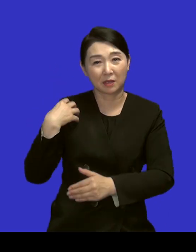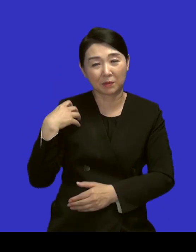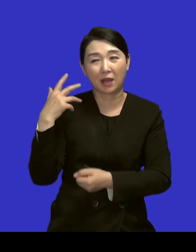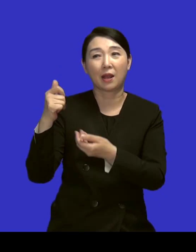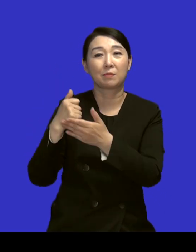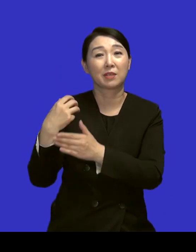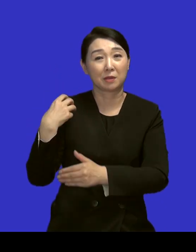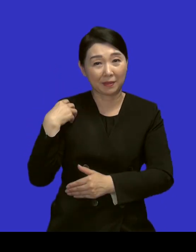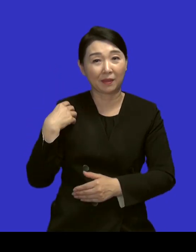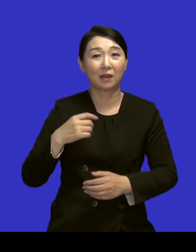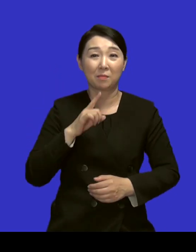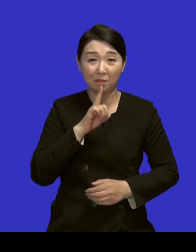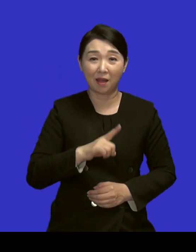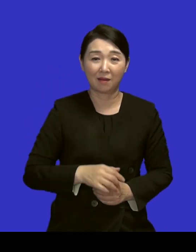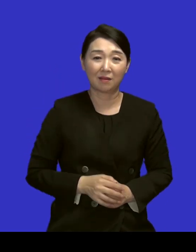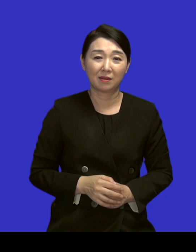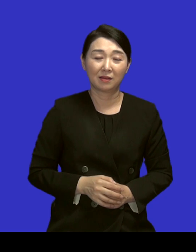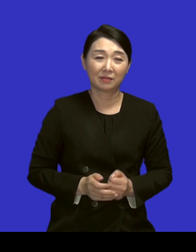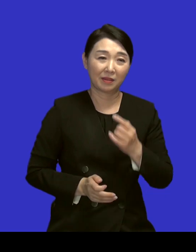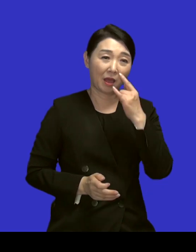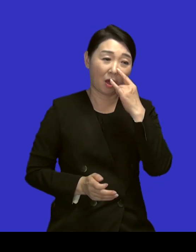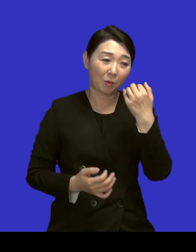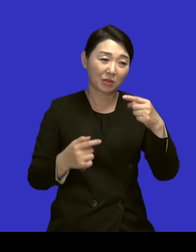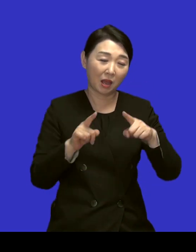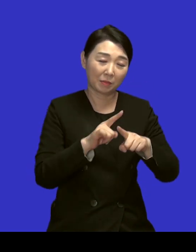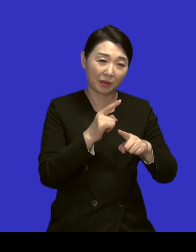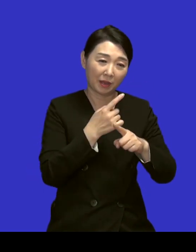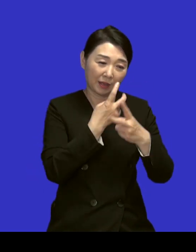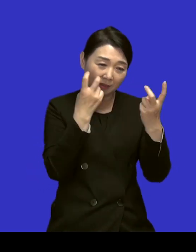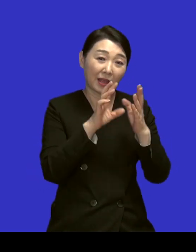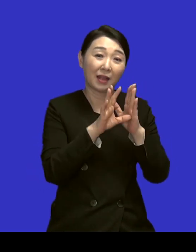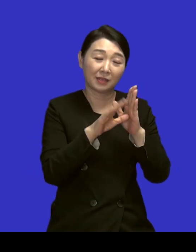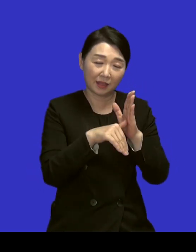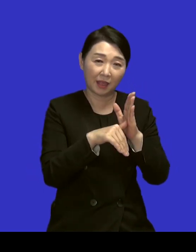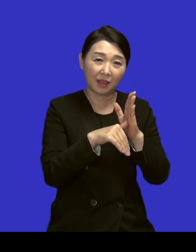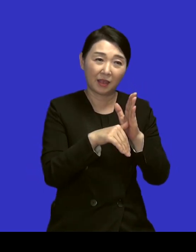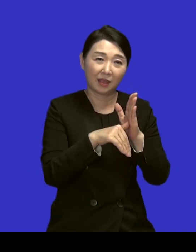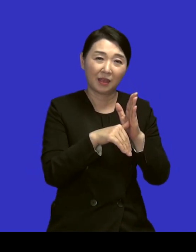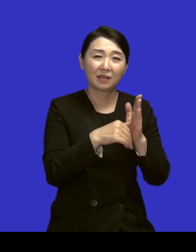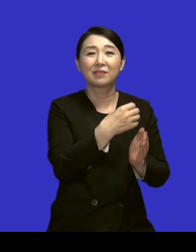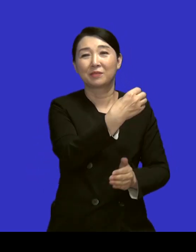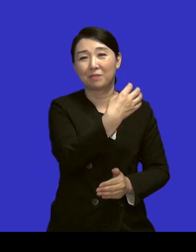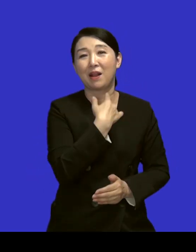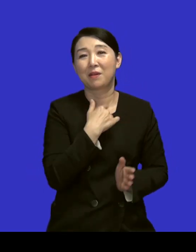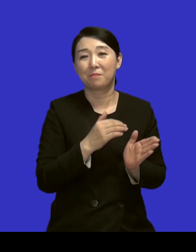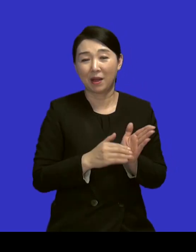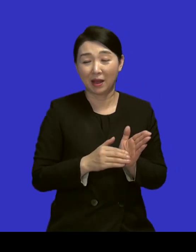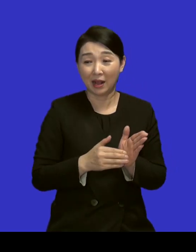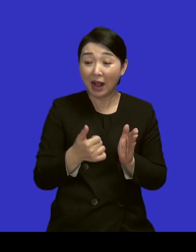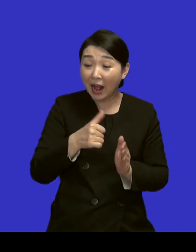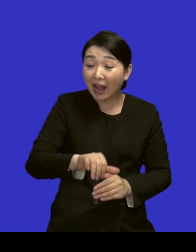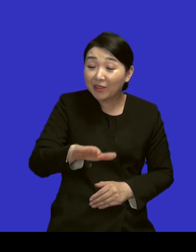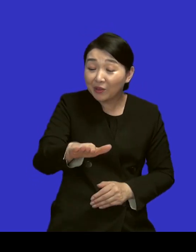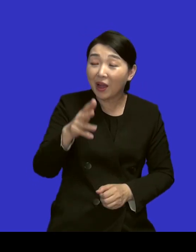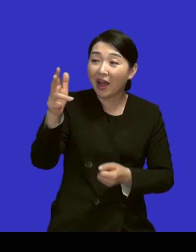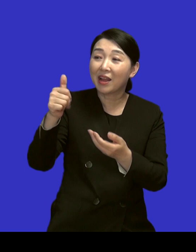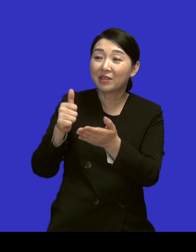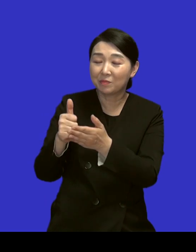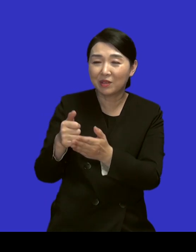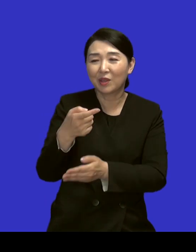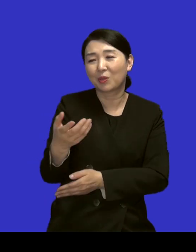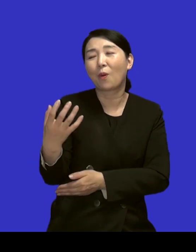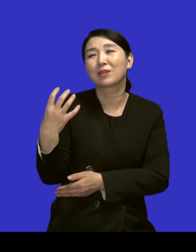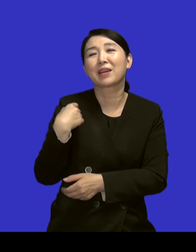책임진다. 저는 어릴 때 늘 어머니와 이렇게 같이 잘 때 어머니가 그 얘기를 해주셨거든요. 아들 너는 하나님이